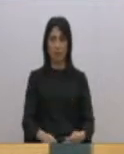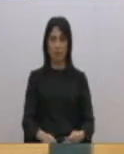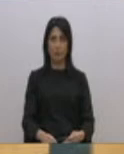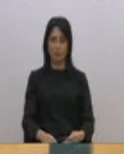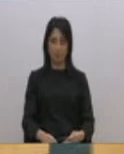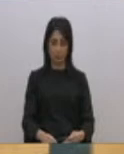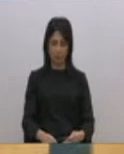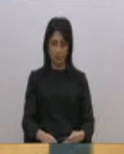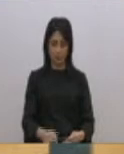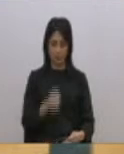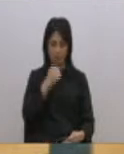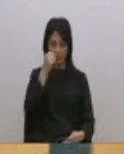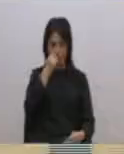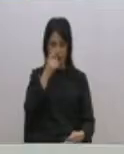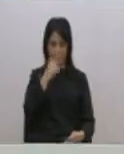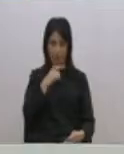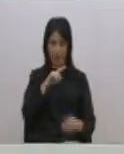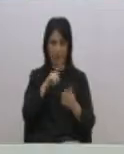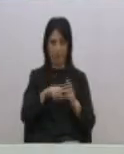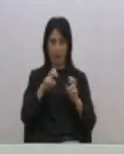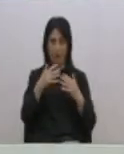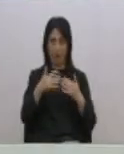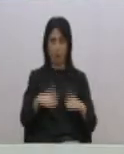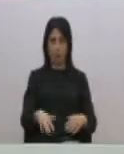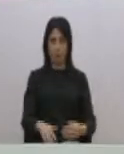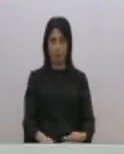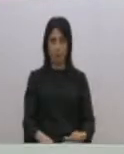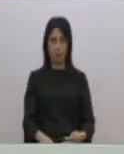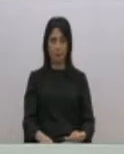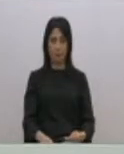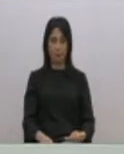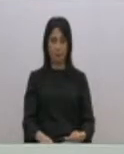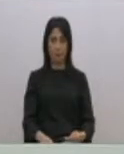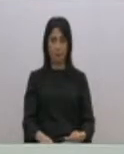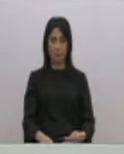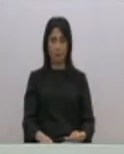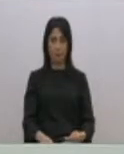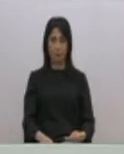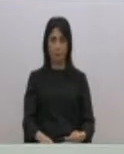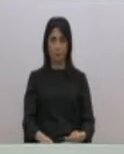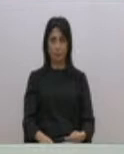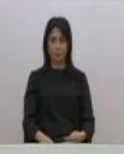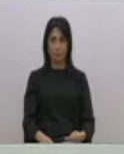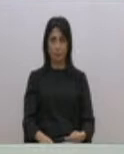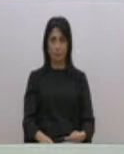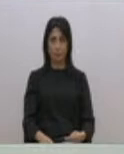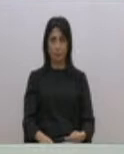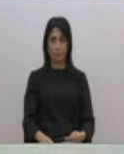მადლობა, ბატონო, ის საკითხი განხილულია.